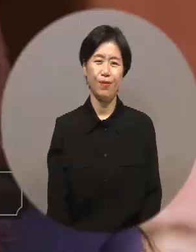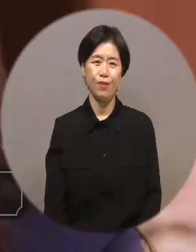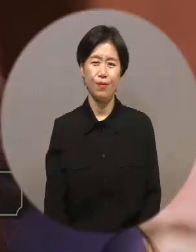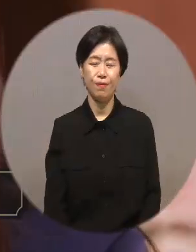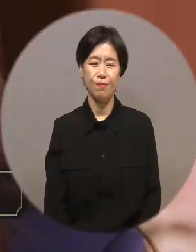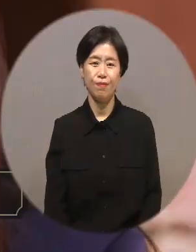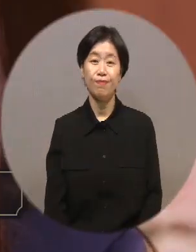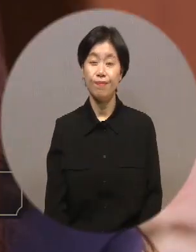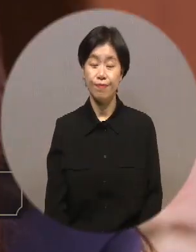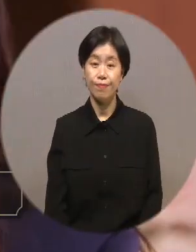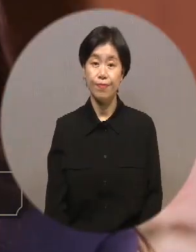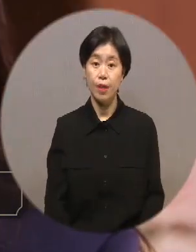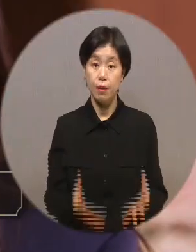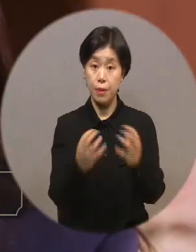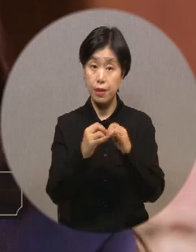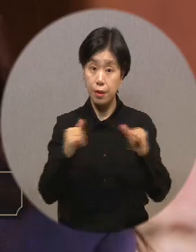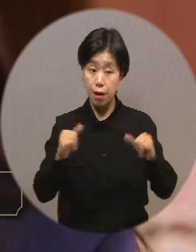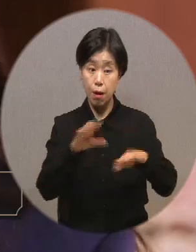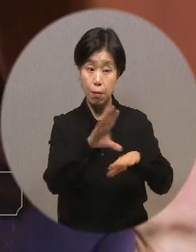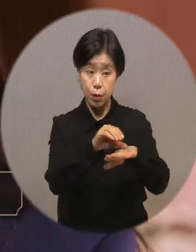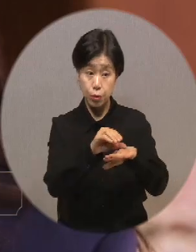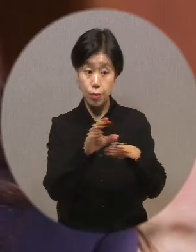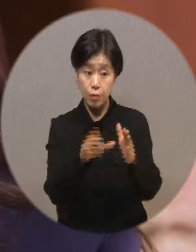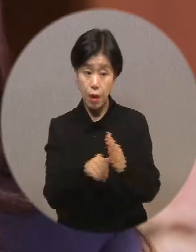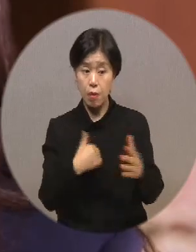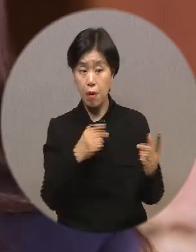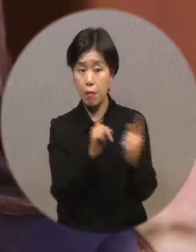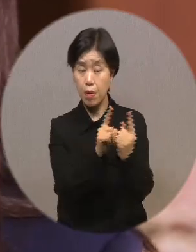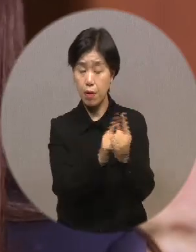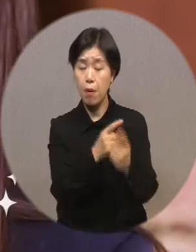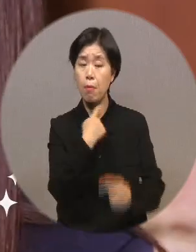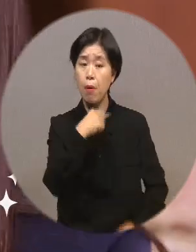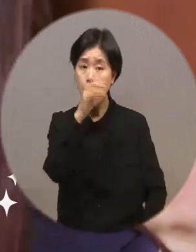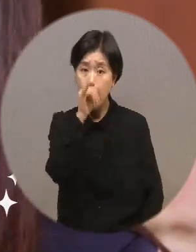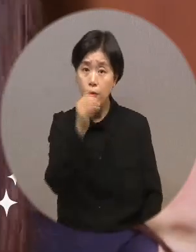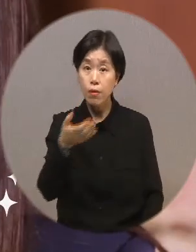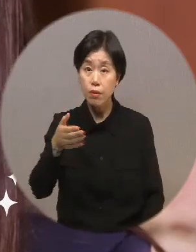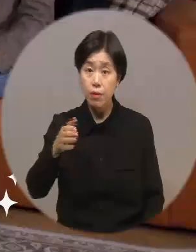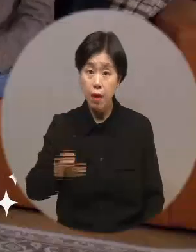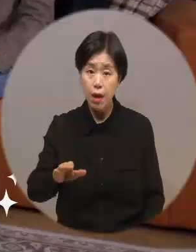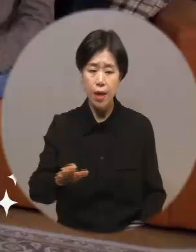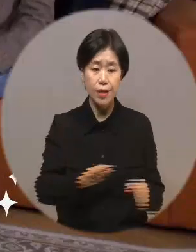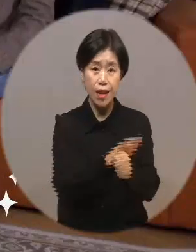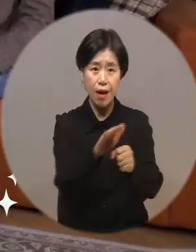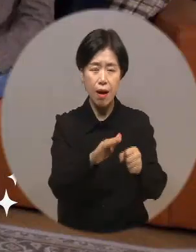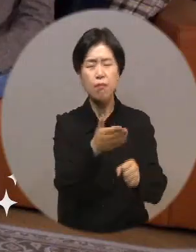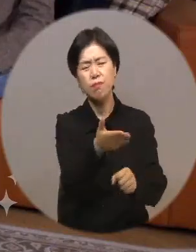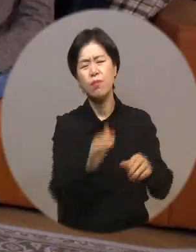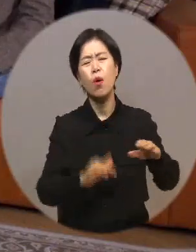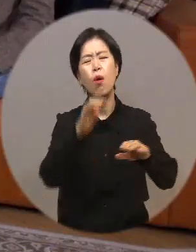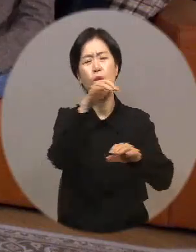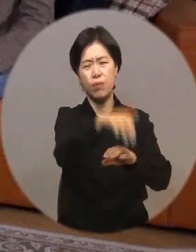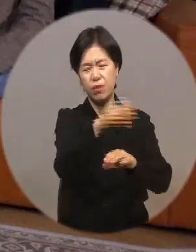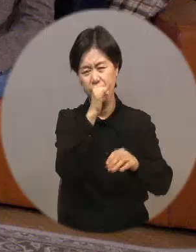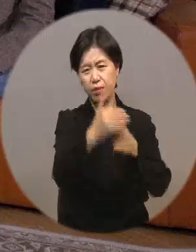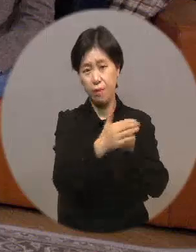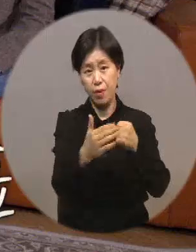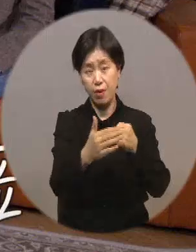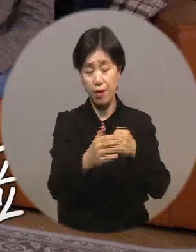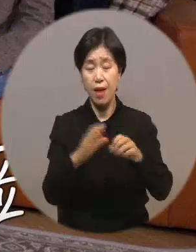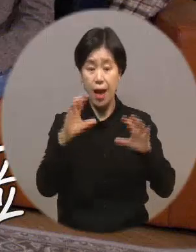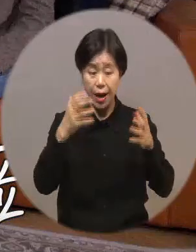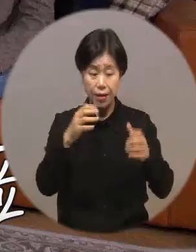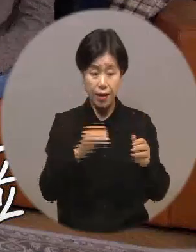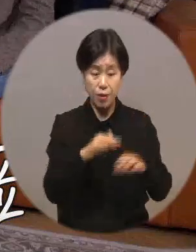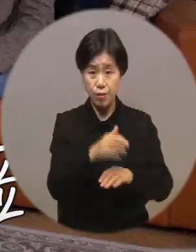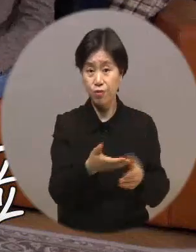제가 많은 분들을 이제 방송을 통해서 만나보니까요. 사랑도 받아본 사람이 주더라고요. 이 아이들도 사랑을 받았기 때문에 네네. 또